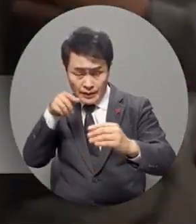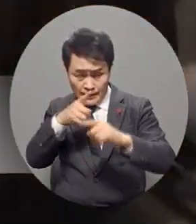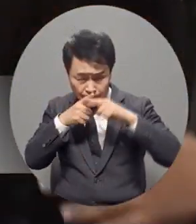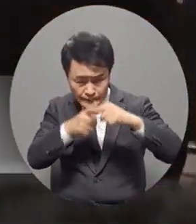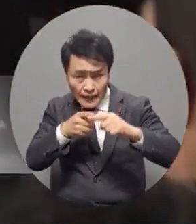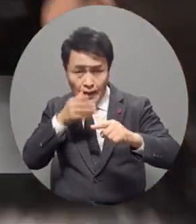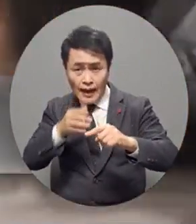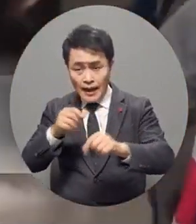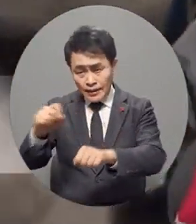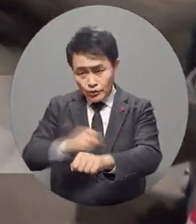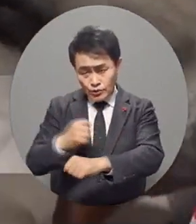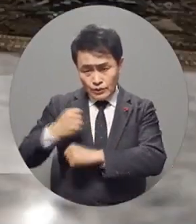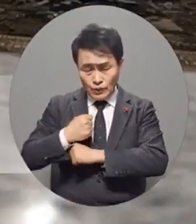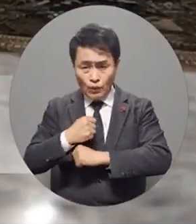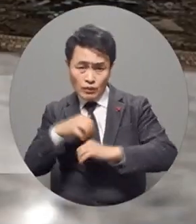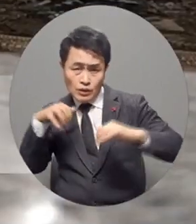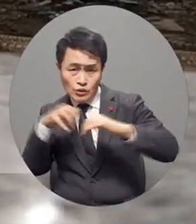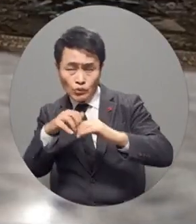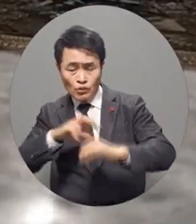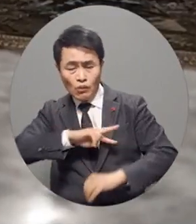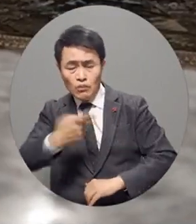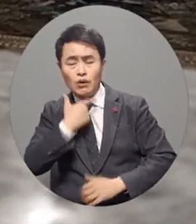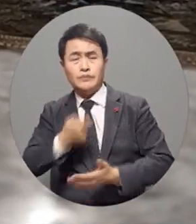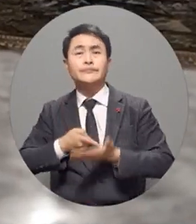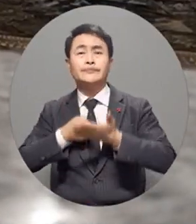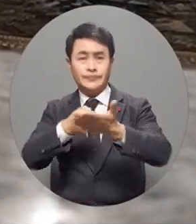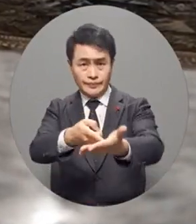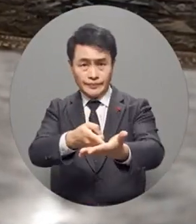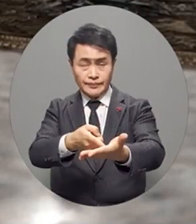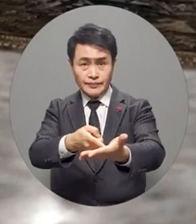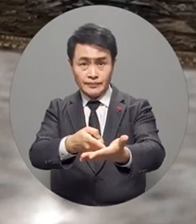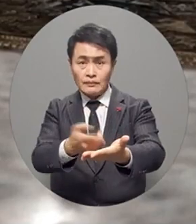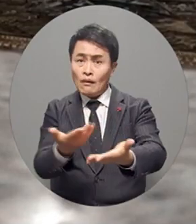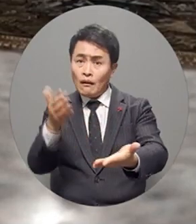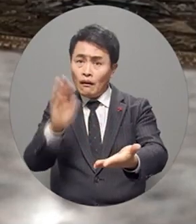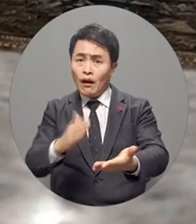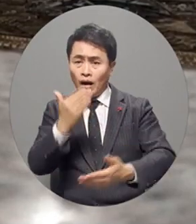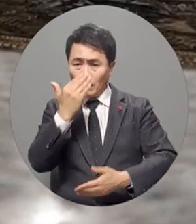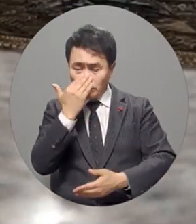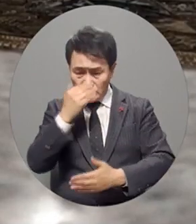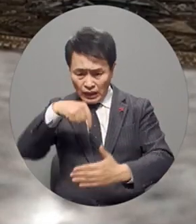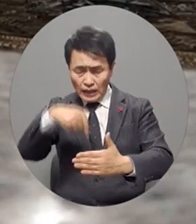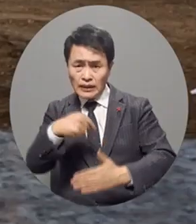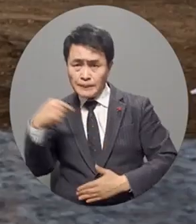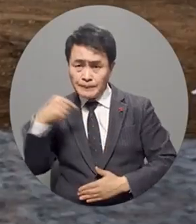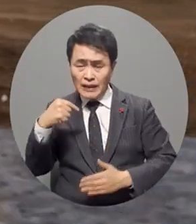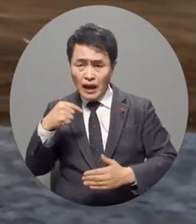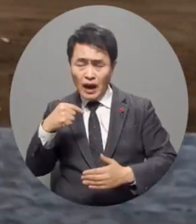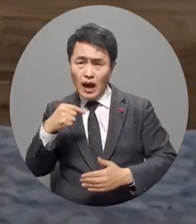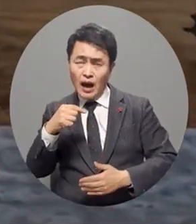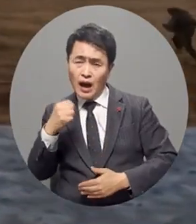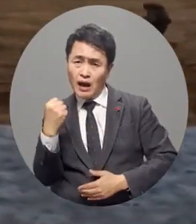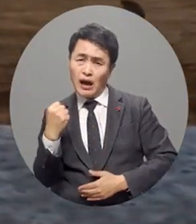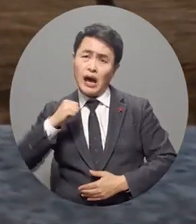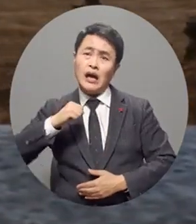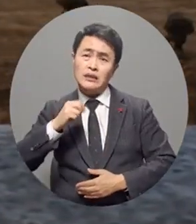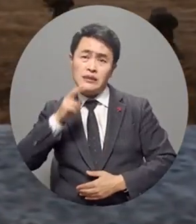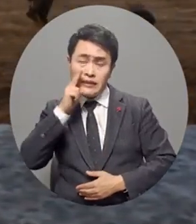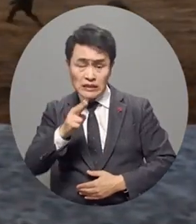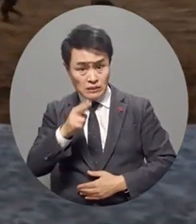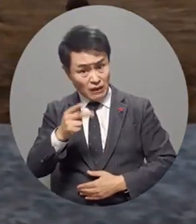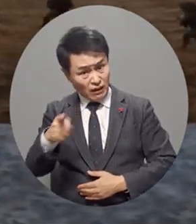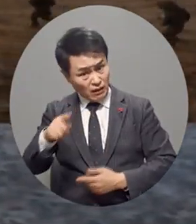특수작전 중심의 저강도 전투로의 전환을 촉구하고 있습니다. 하지만 이스라엘 내 강경파의 반발이 만만치 않아 실현